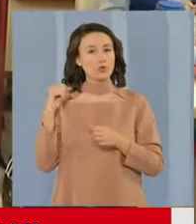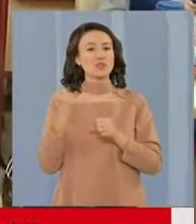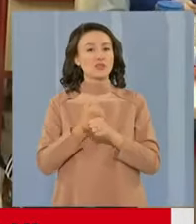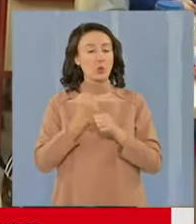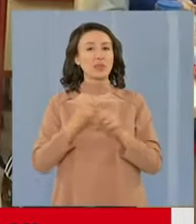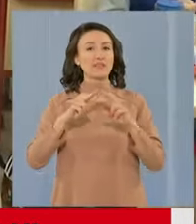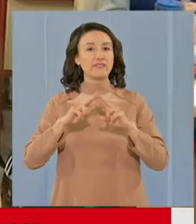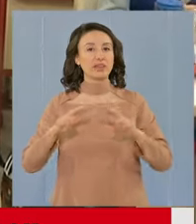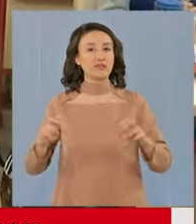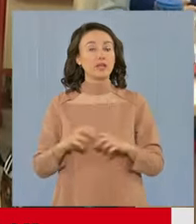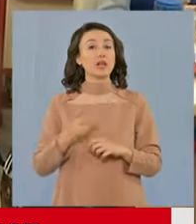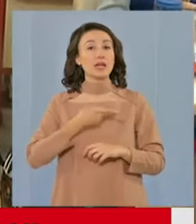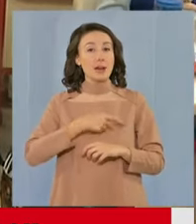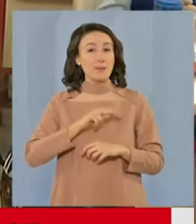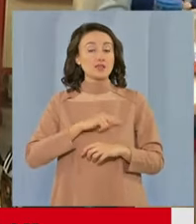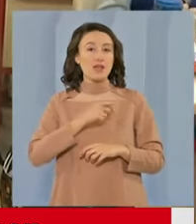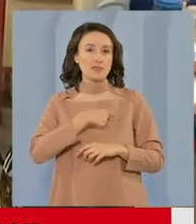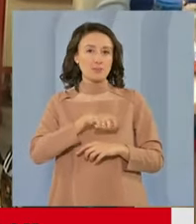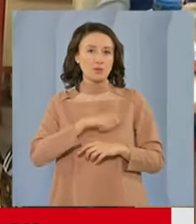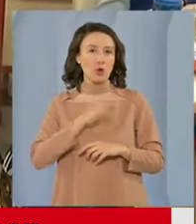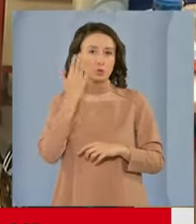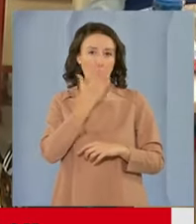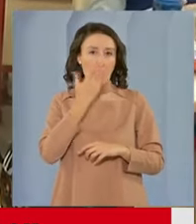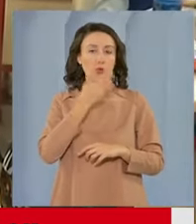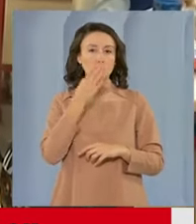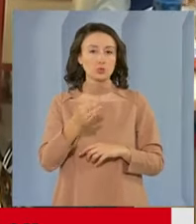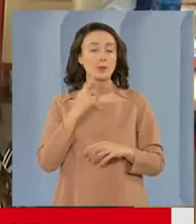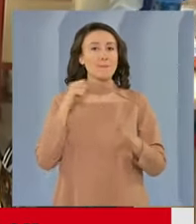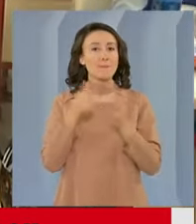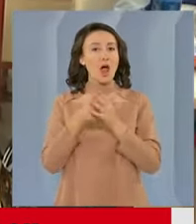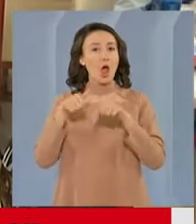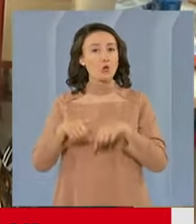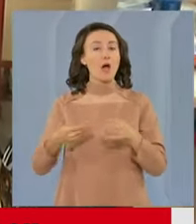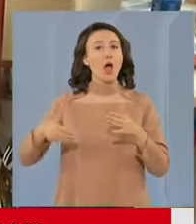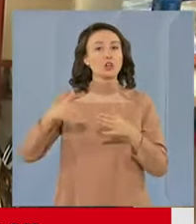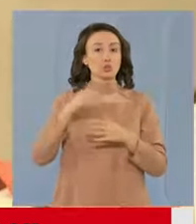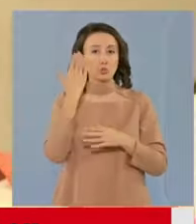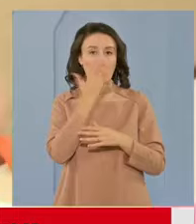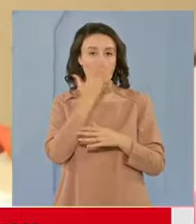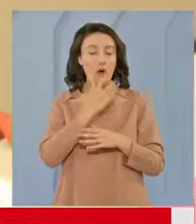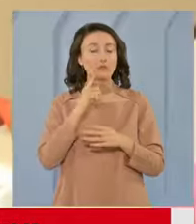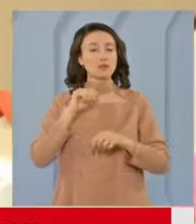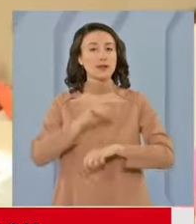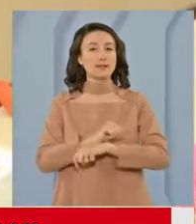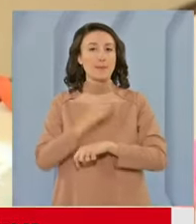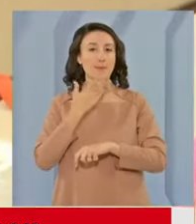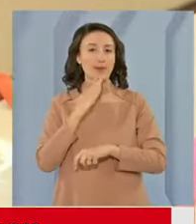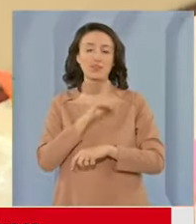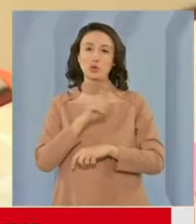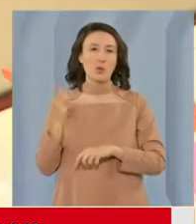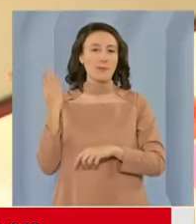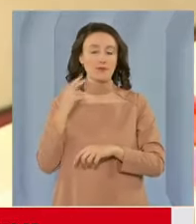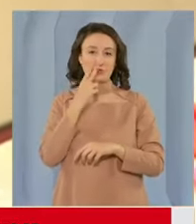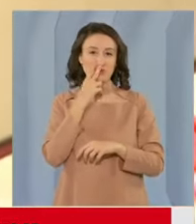făcute percheziții. Reprezentanții inspectoratului școlar au precizat că până acum angajatul școlii, care a fost arestat preventiv, n-a mai